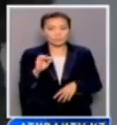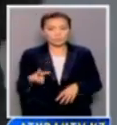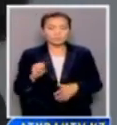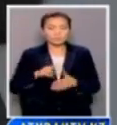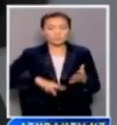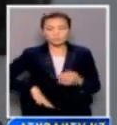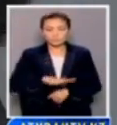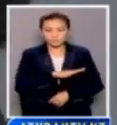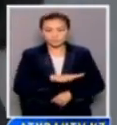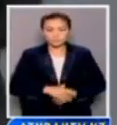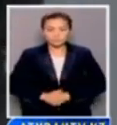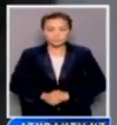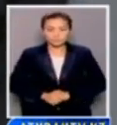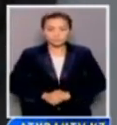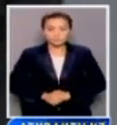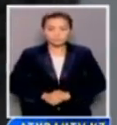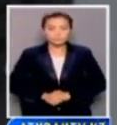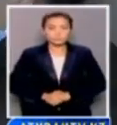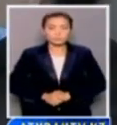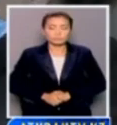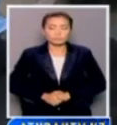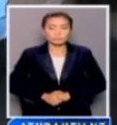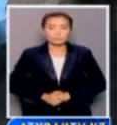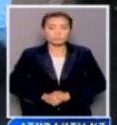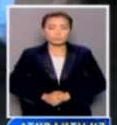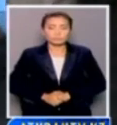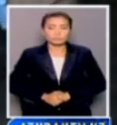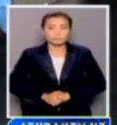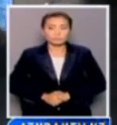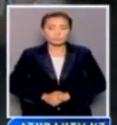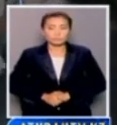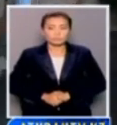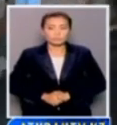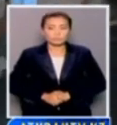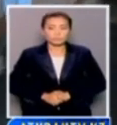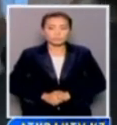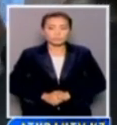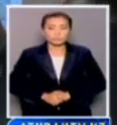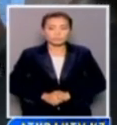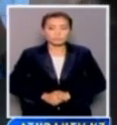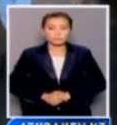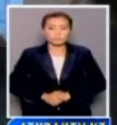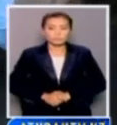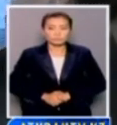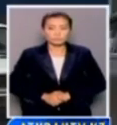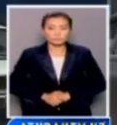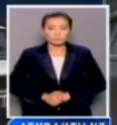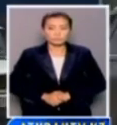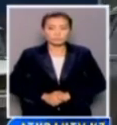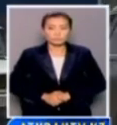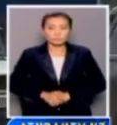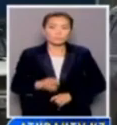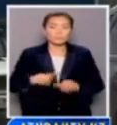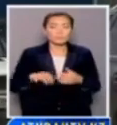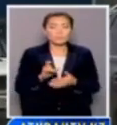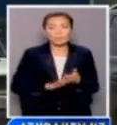тиісті хаттама толтырылды. Выдаются также людям. Люди одевают, но уже когда проходя и заходя в магазин. Ал біздің